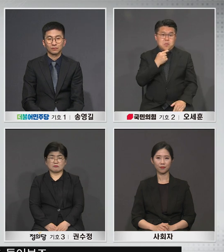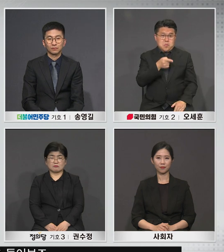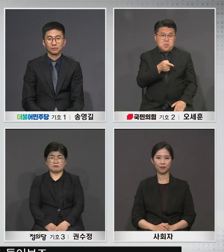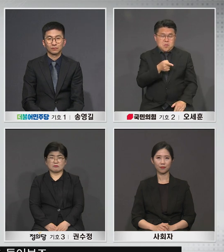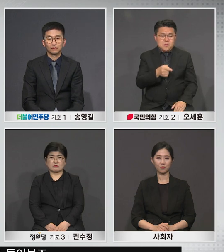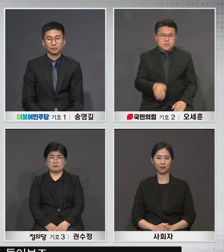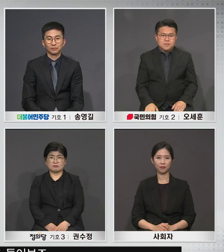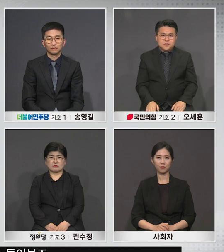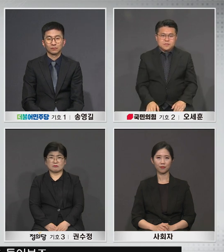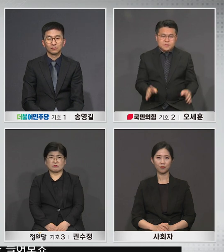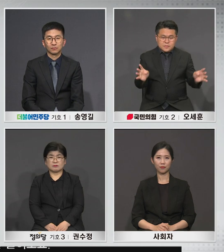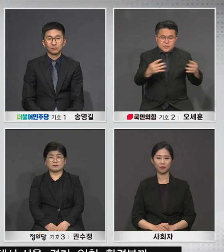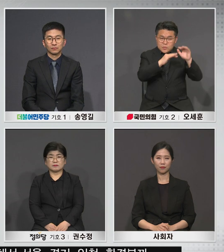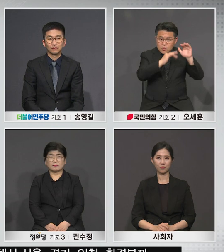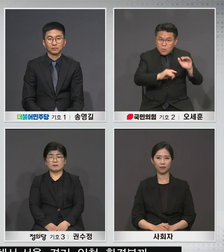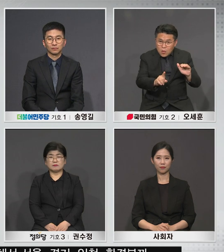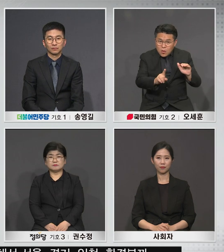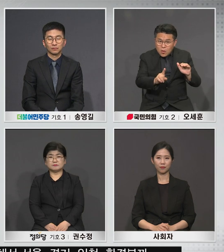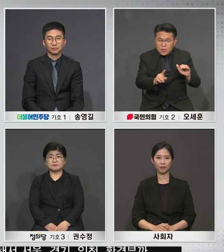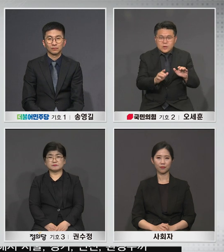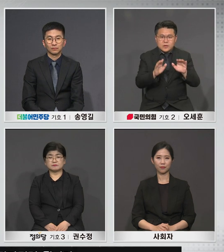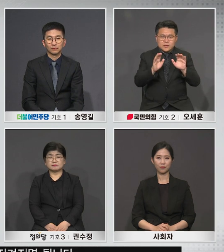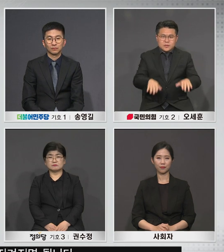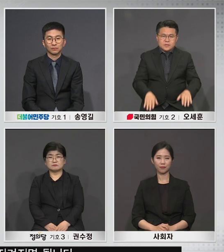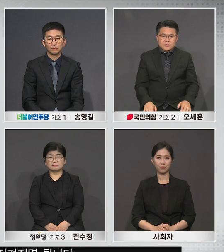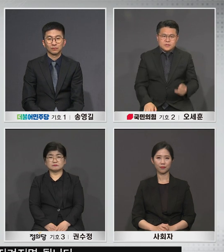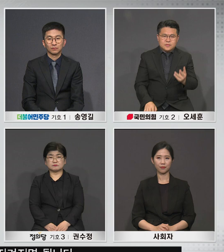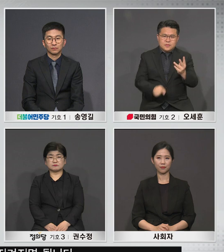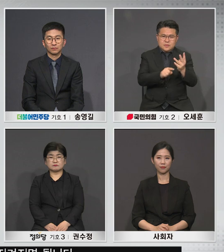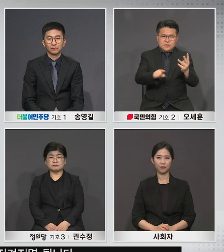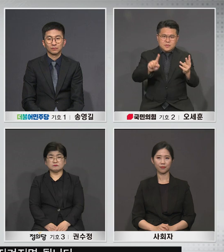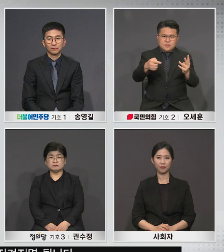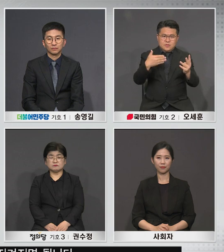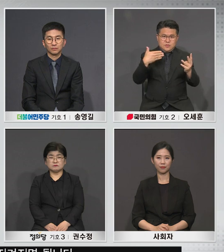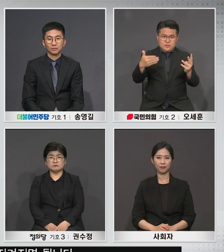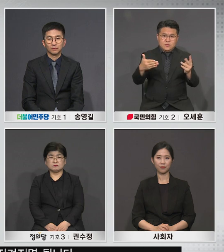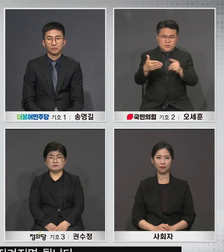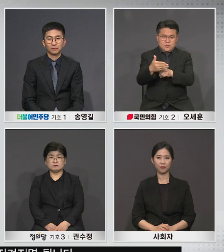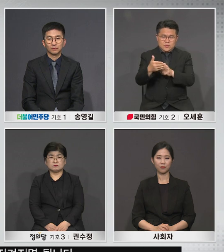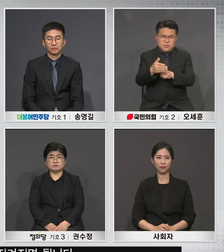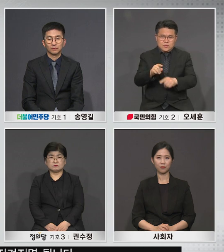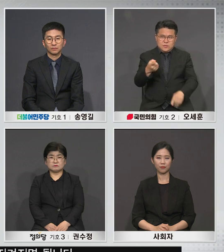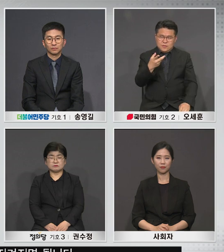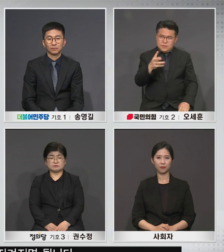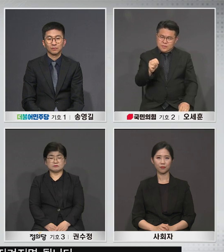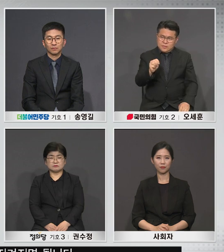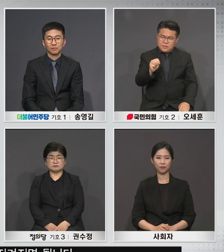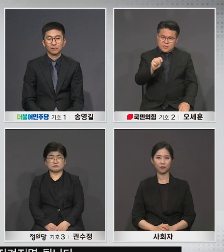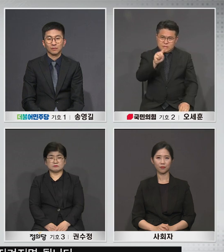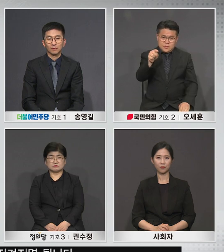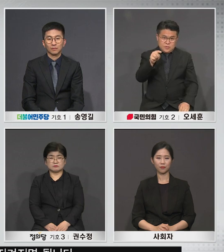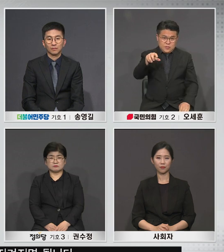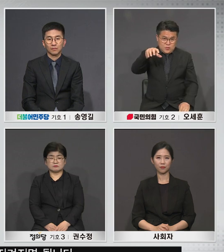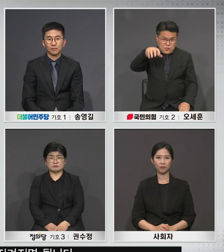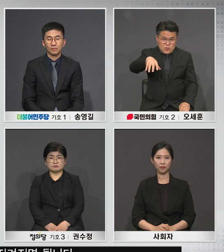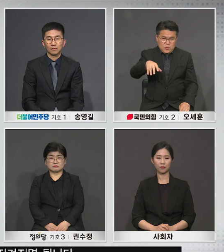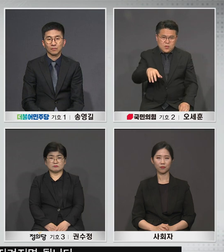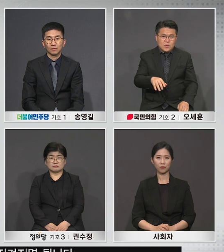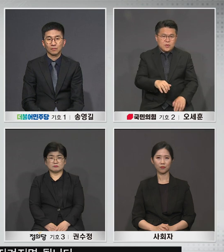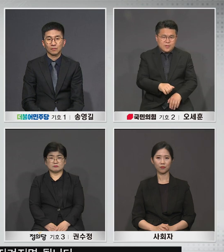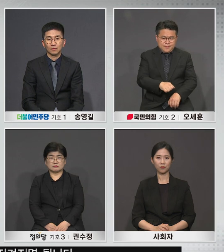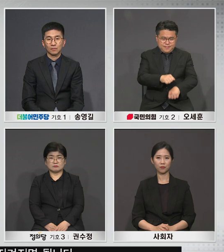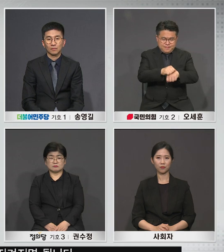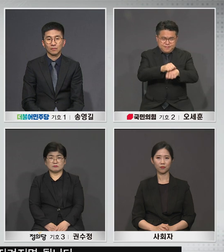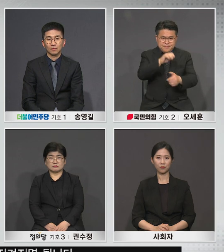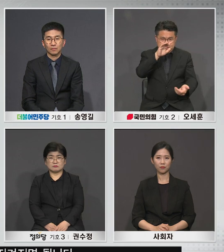이때 합의한 것은 3-109, 100만 제곱미터에 이 용량이 찰 때까지